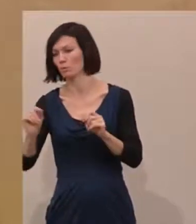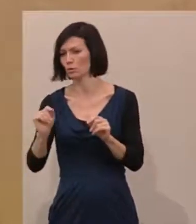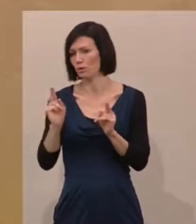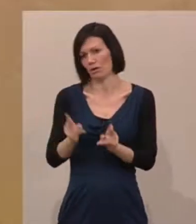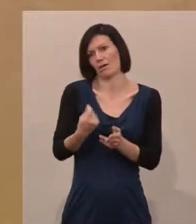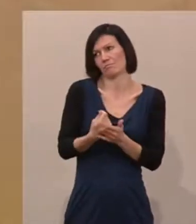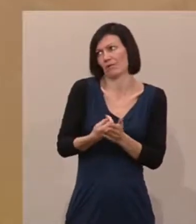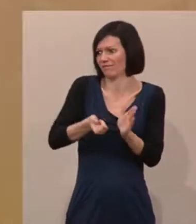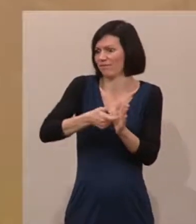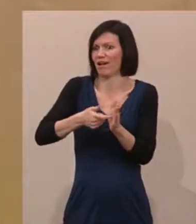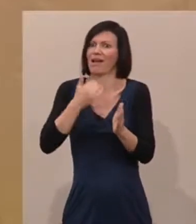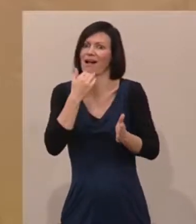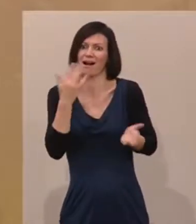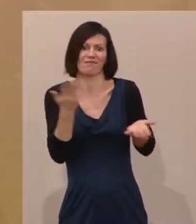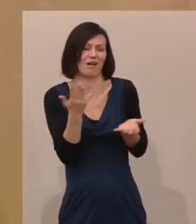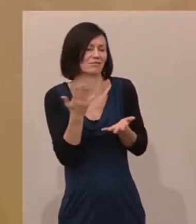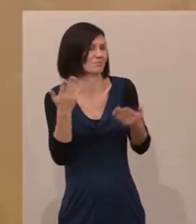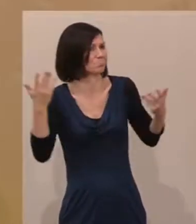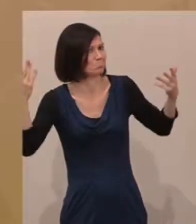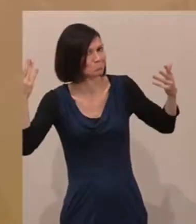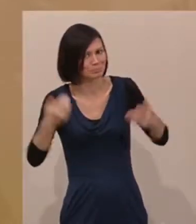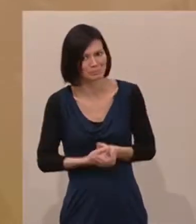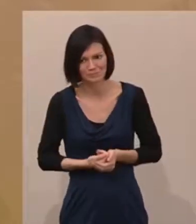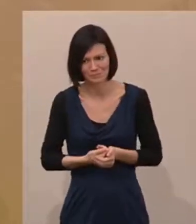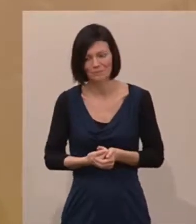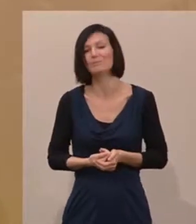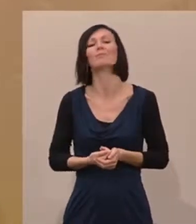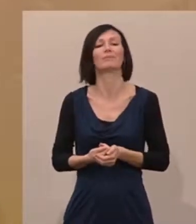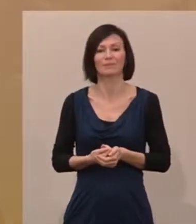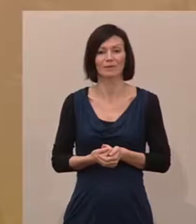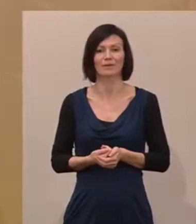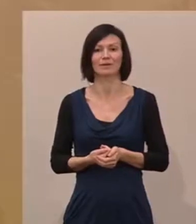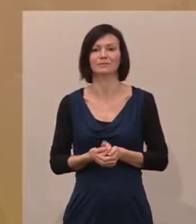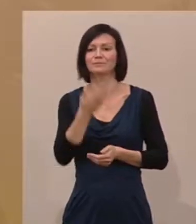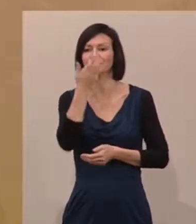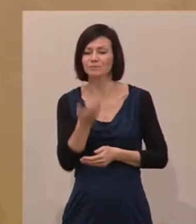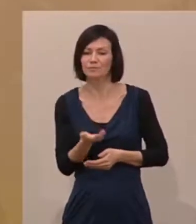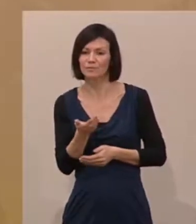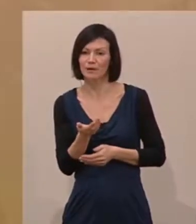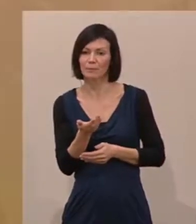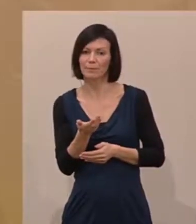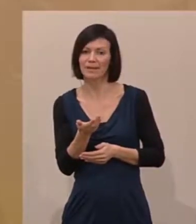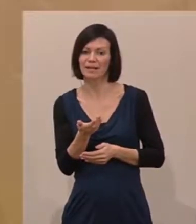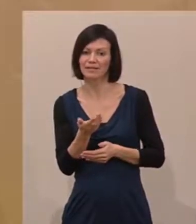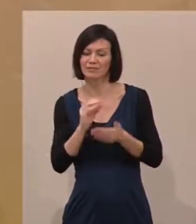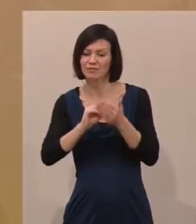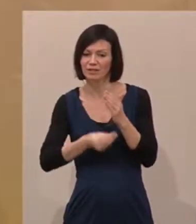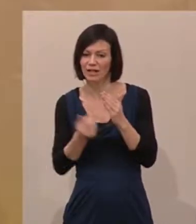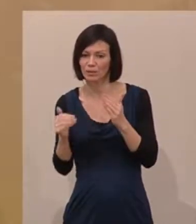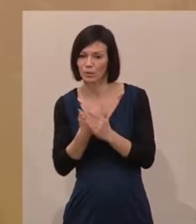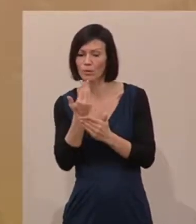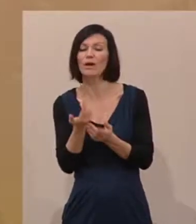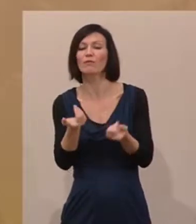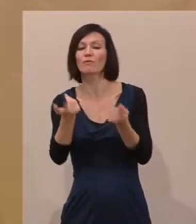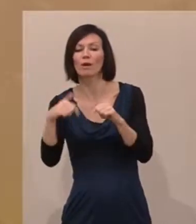sie verlangen wollen. Ja? Und wo landet dann dieser Mehrertrag aus den neuen Mietverhältnissen? Der